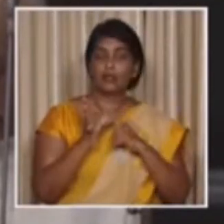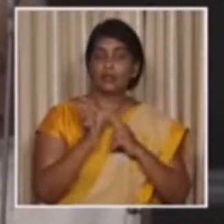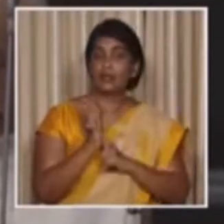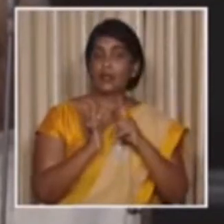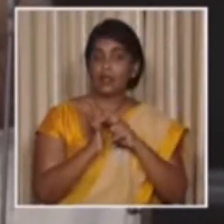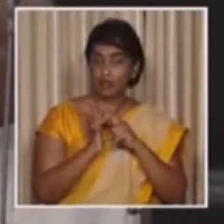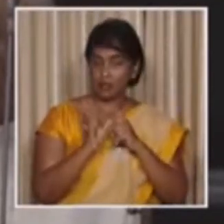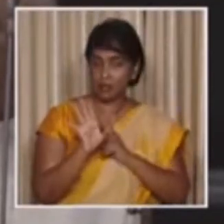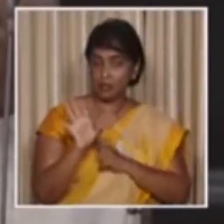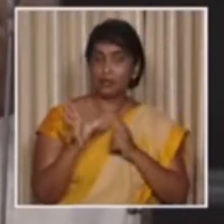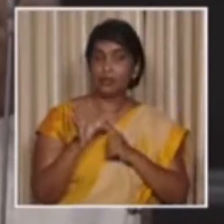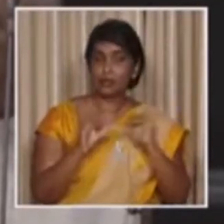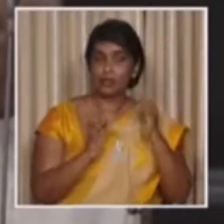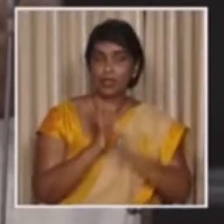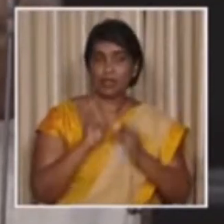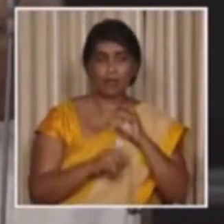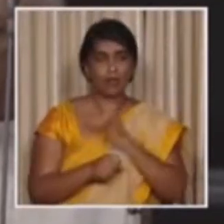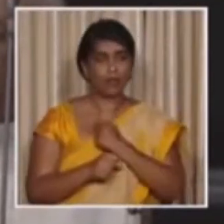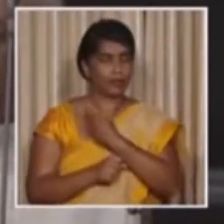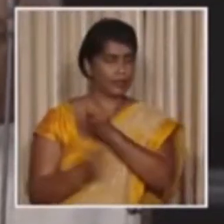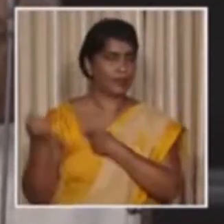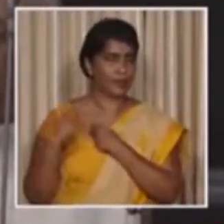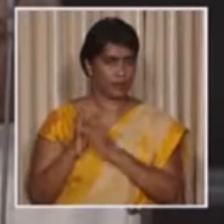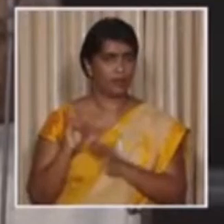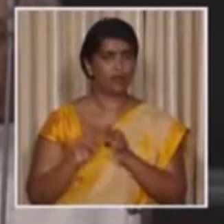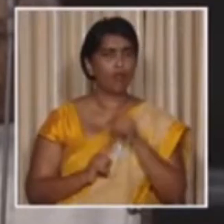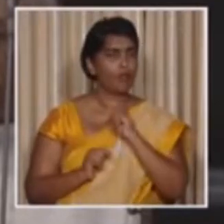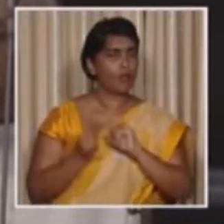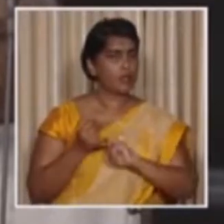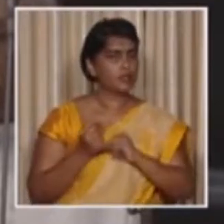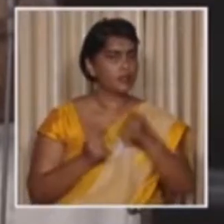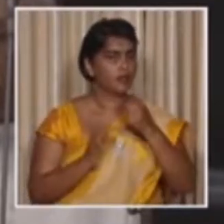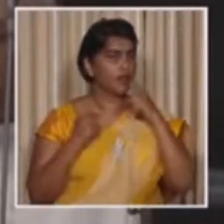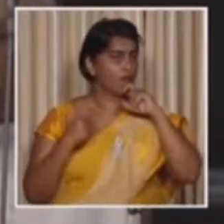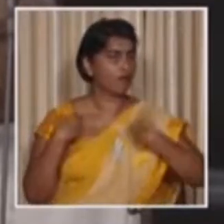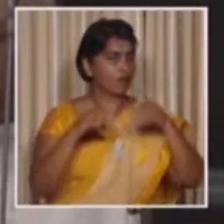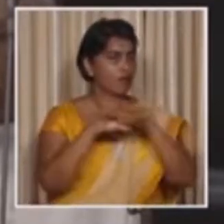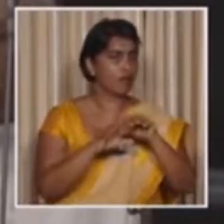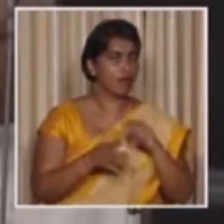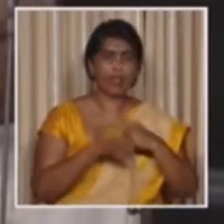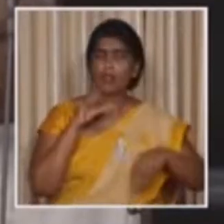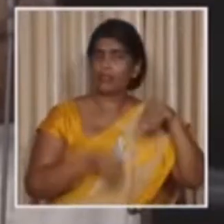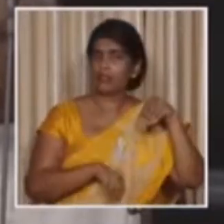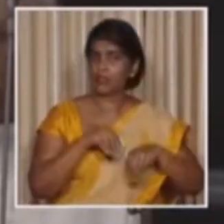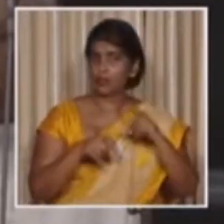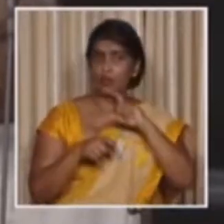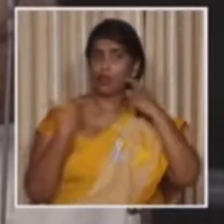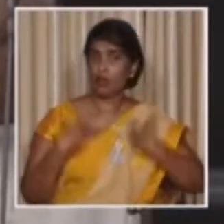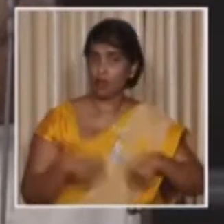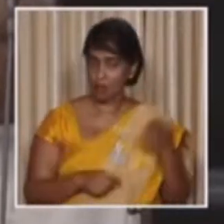මෑතුමව තියාගත්තාම සමහර මන්ත්‍ර ආණ්ඩුවේ ඇවිල්ලා මට කිව්වා කොහොමද සාලිය පීරිස් තියාගන්නේ? ඒ දේශපාලනේ ඉන්න